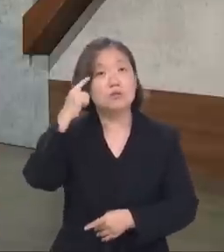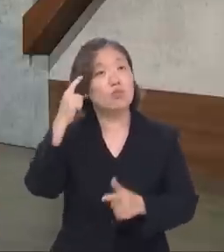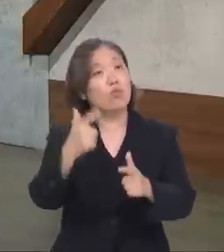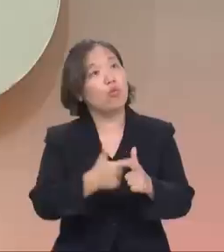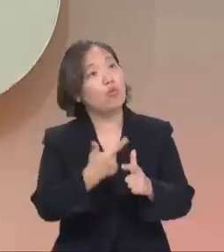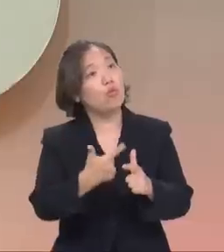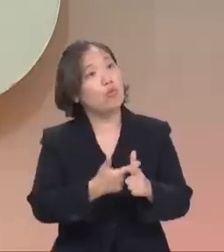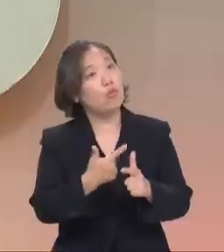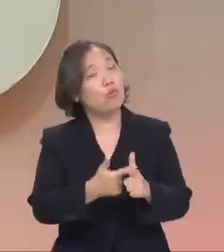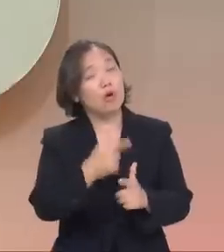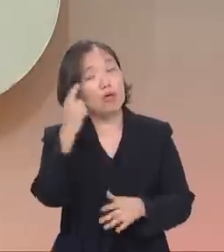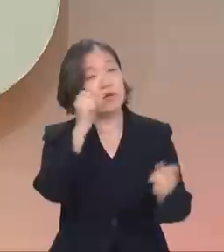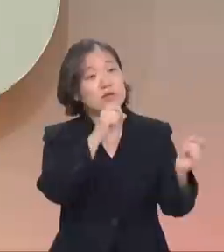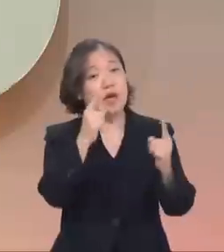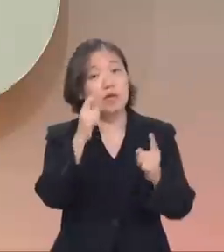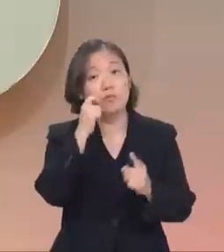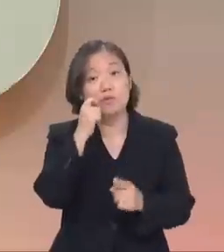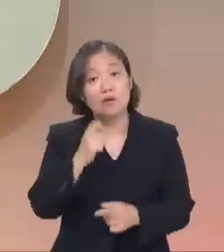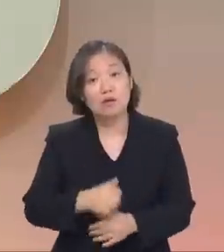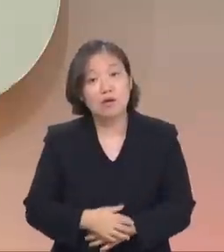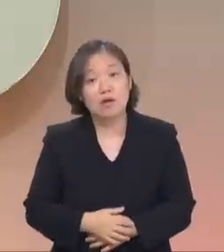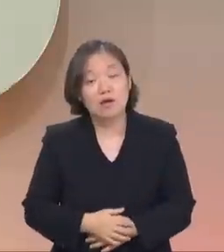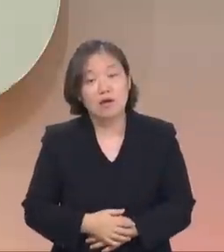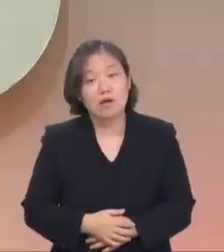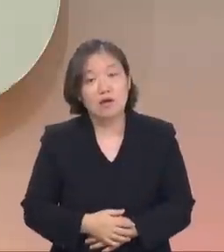정신을 차리지를 못하니까